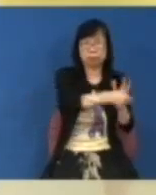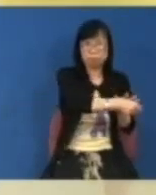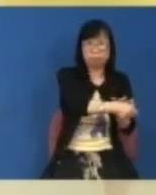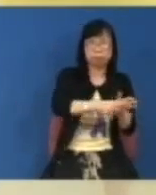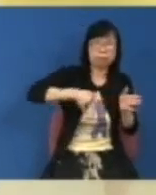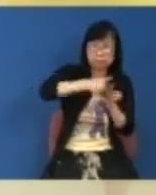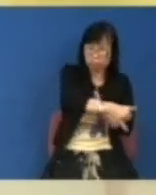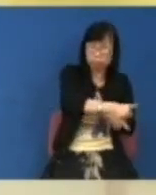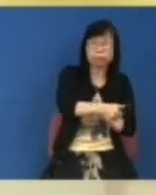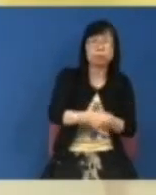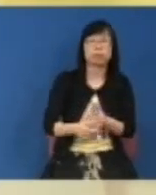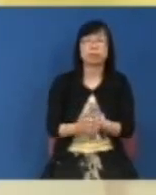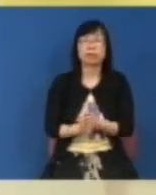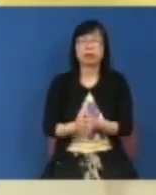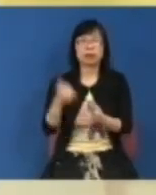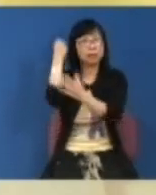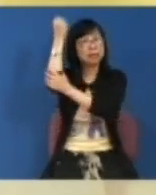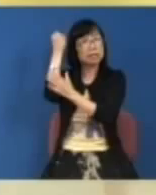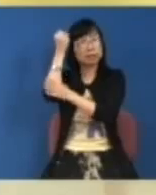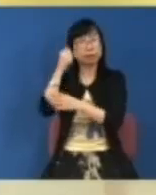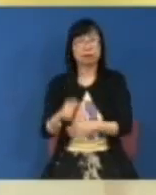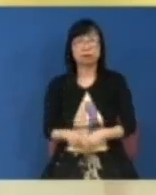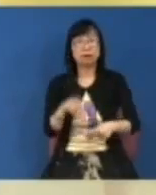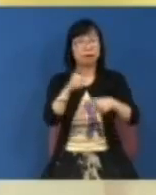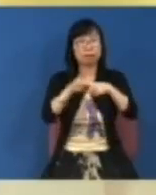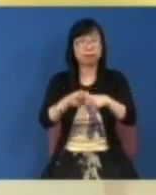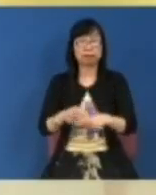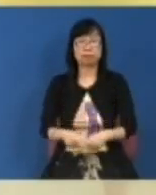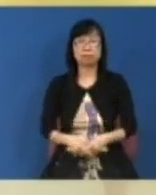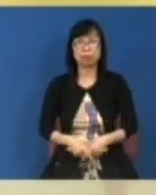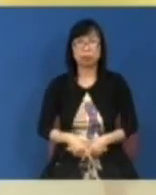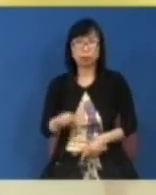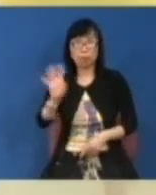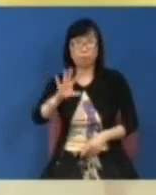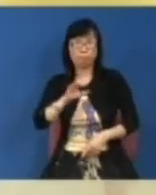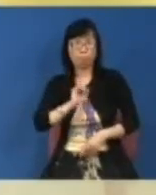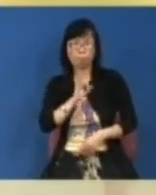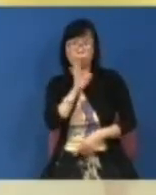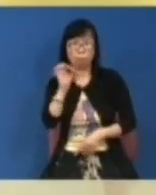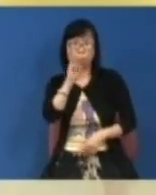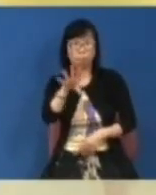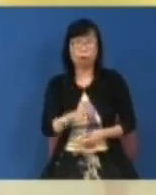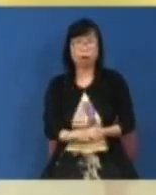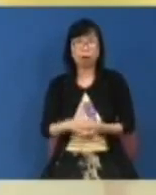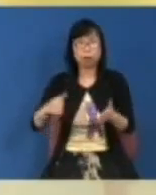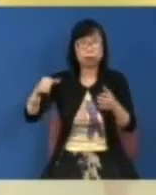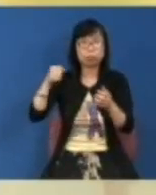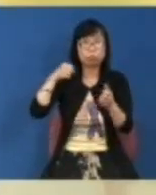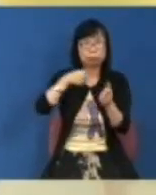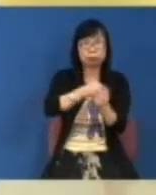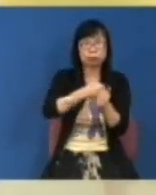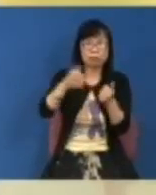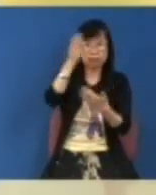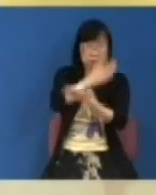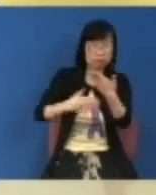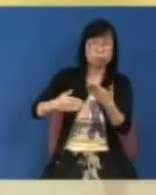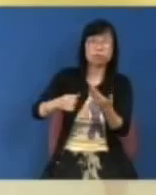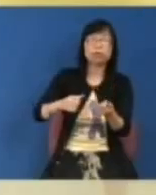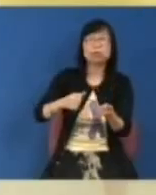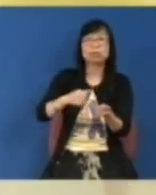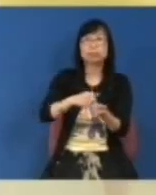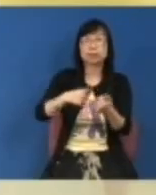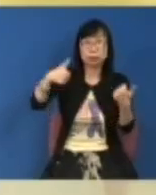確啊？喺呢點上面，只要我哋唔係話佢有心傷害、佢阻害我哋嘅人，就已經唔算係。我認為喺呢